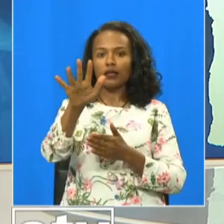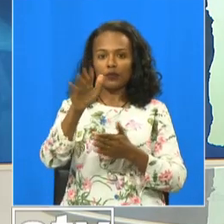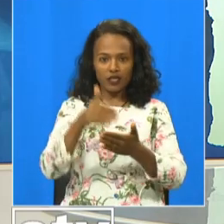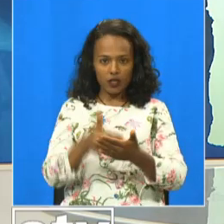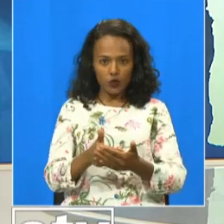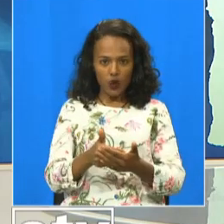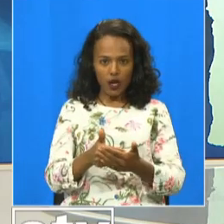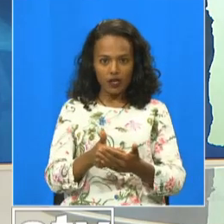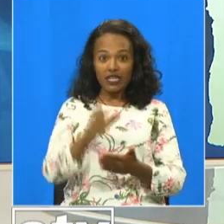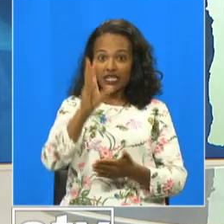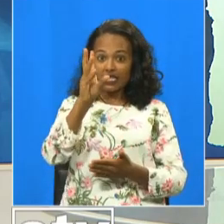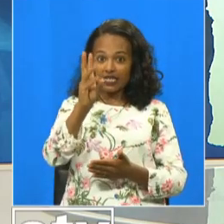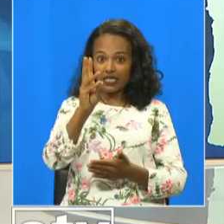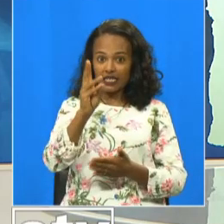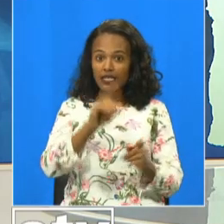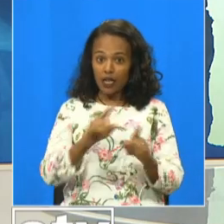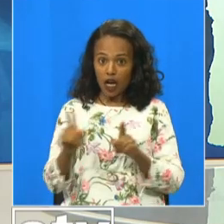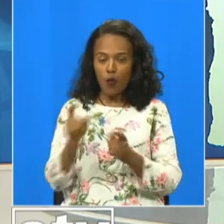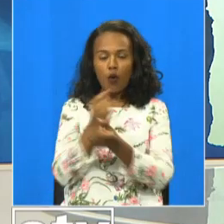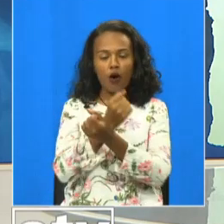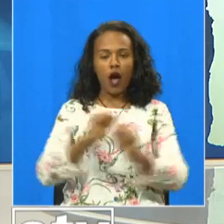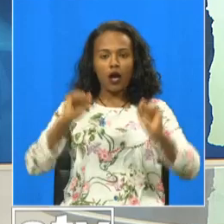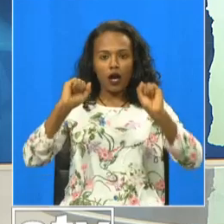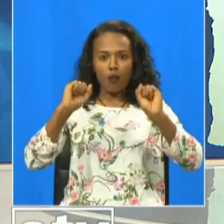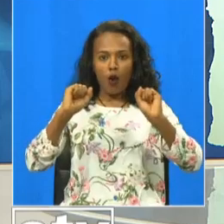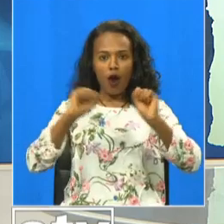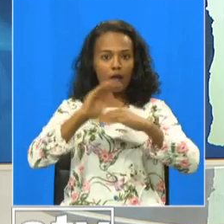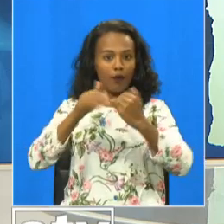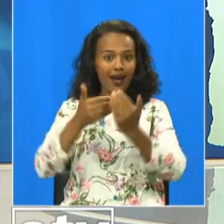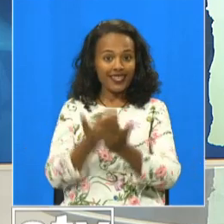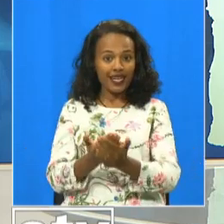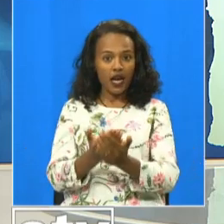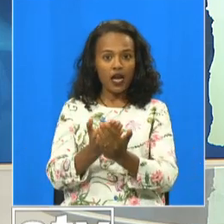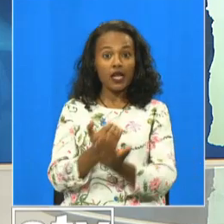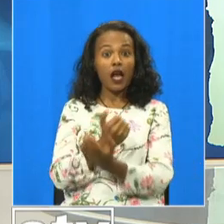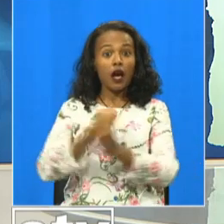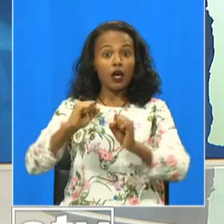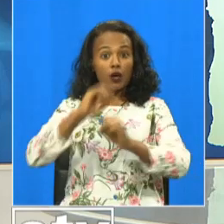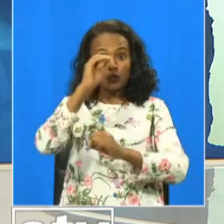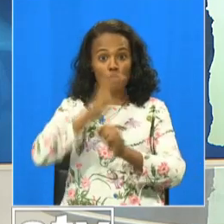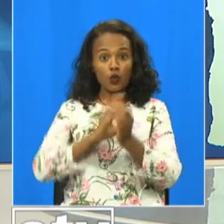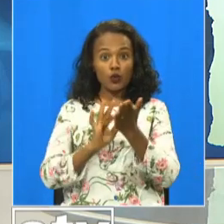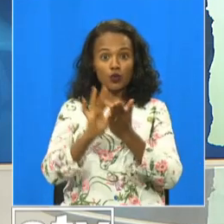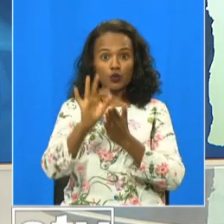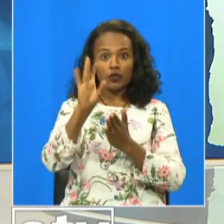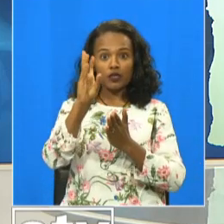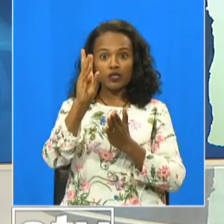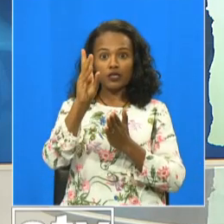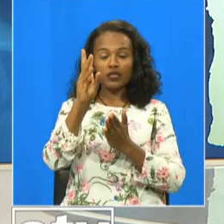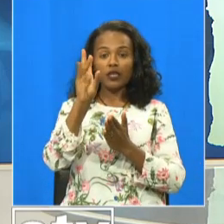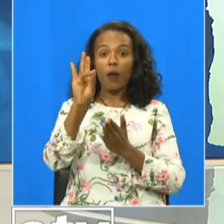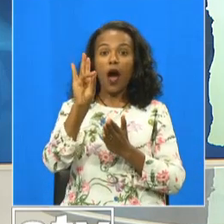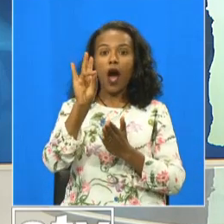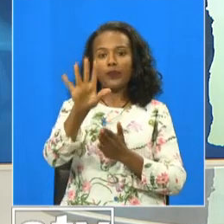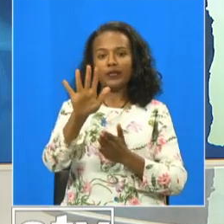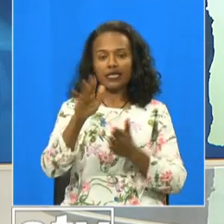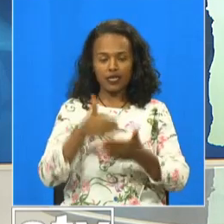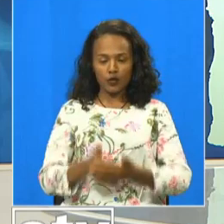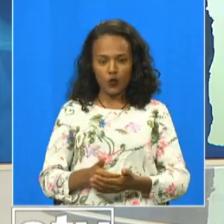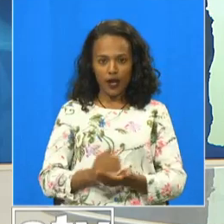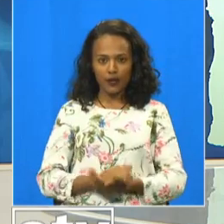በሌላ በኩል 6 የሚሆኑ ሰዎች ደግሞ ያገገሙ ሲሆን በአጠቃላይ ከበሽታው ያገገሙ ሰዎች ቁጥርም 75 ደርሷል።